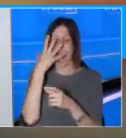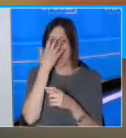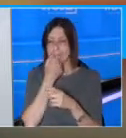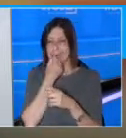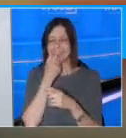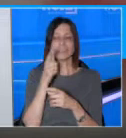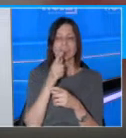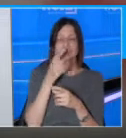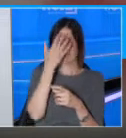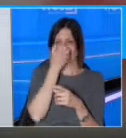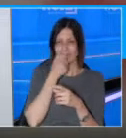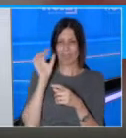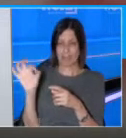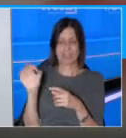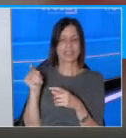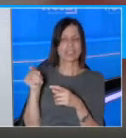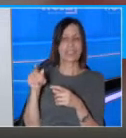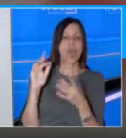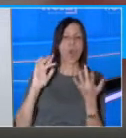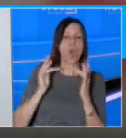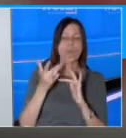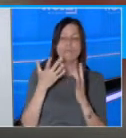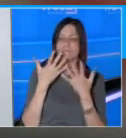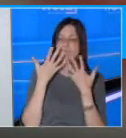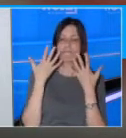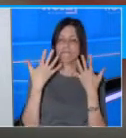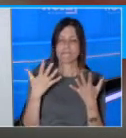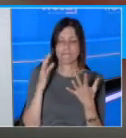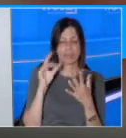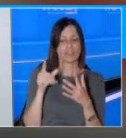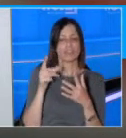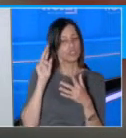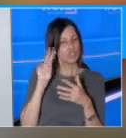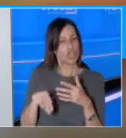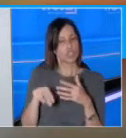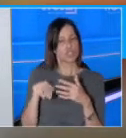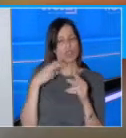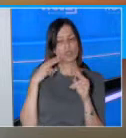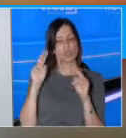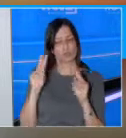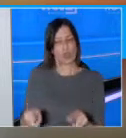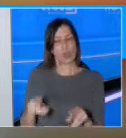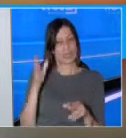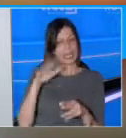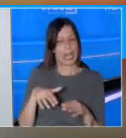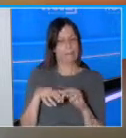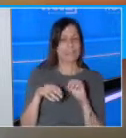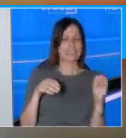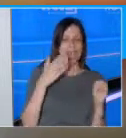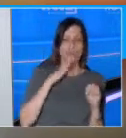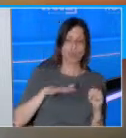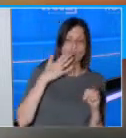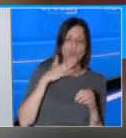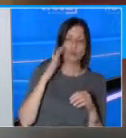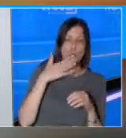מבחינת הרשות הפלסטינית זה אויב מר ונמהר, שיש לו נוכחות גם במזרח ירושלים וגם